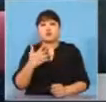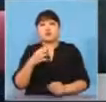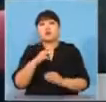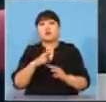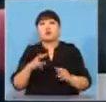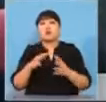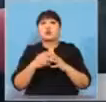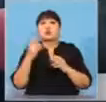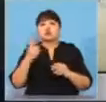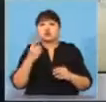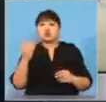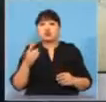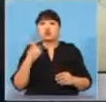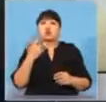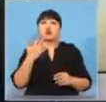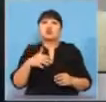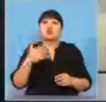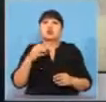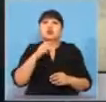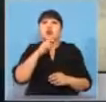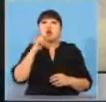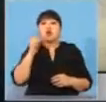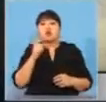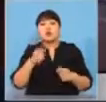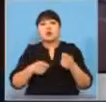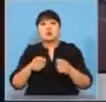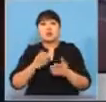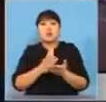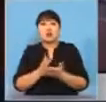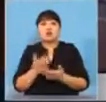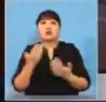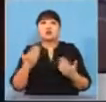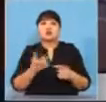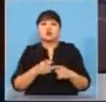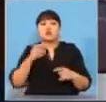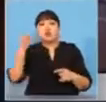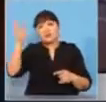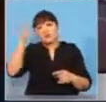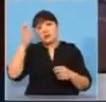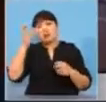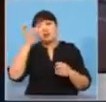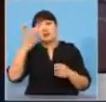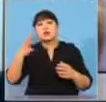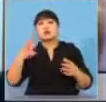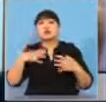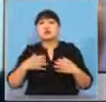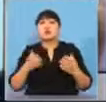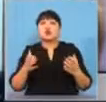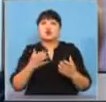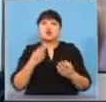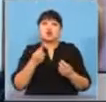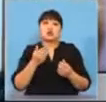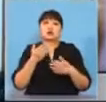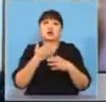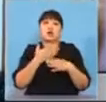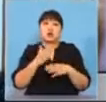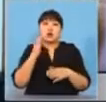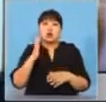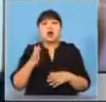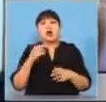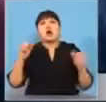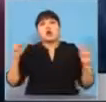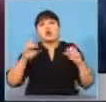миллион ауыл шаруашылығына, 155 миллион экономика басқармасына бағытталды. Сондай-ақ білім, мәдениет және денсаулық салаларына да белгілі қаражат қарастырылған.